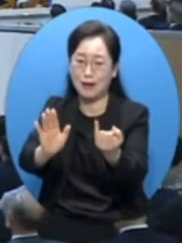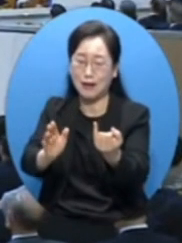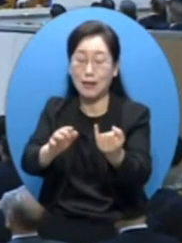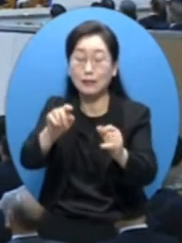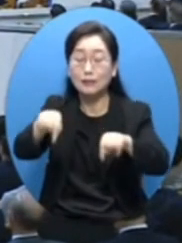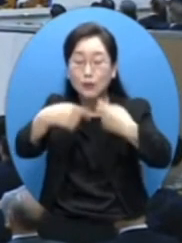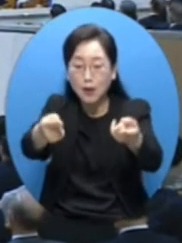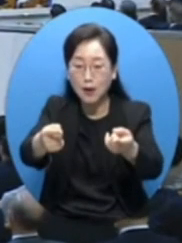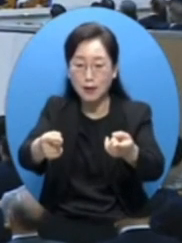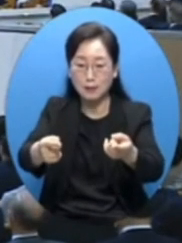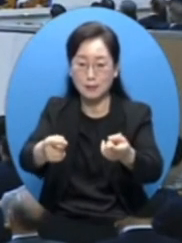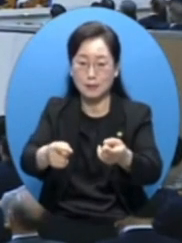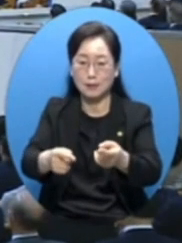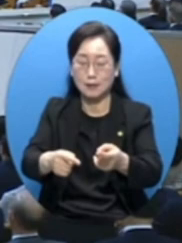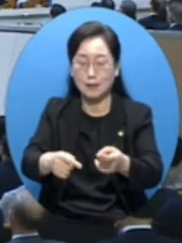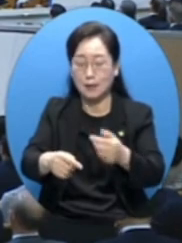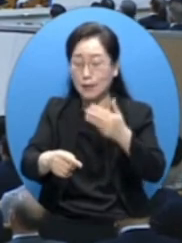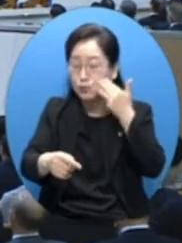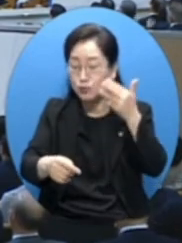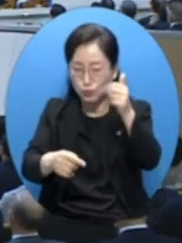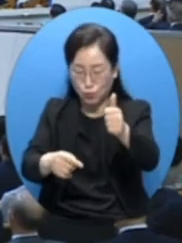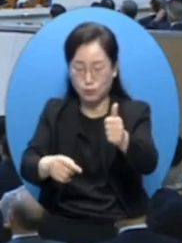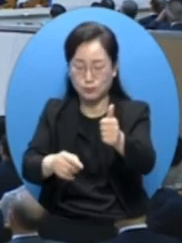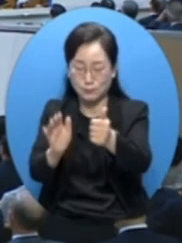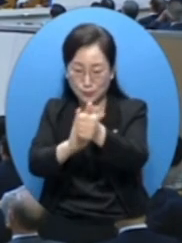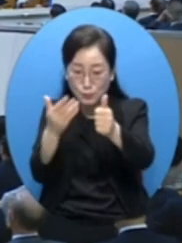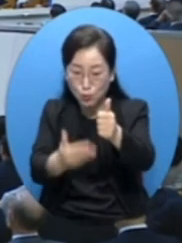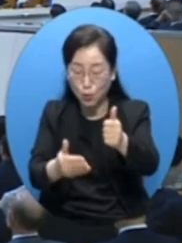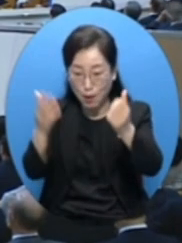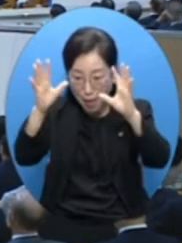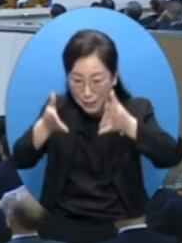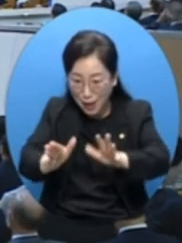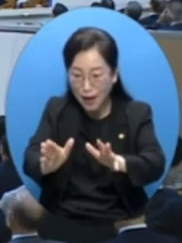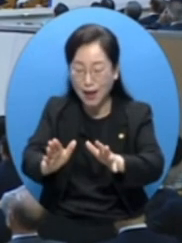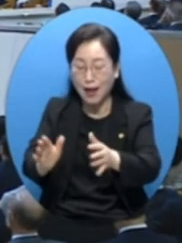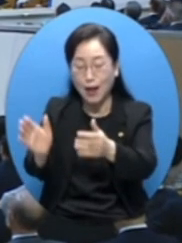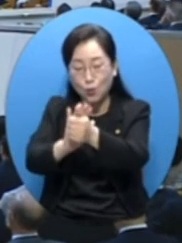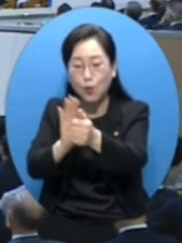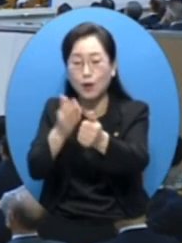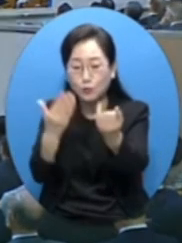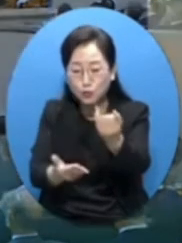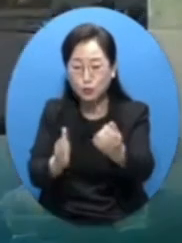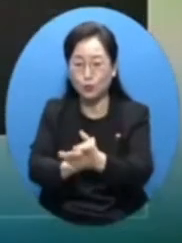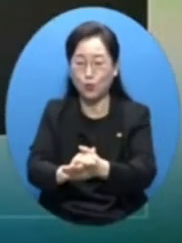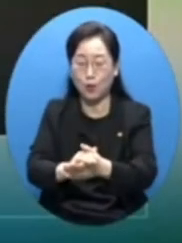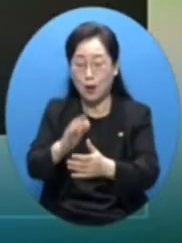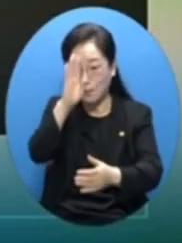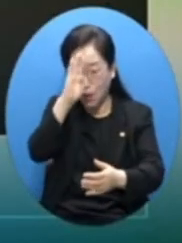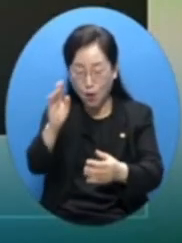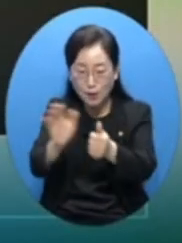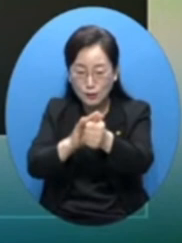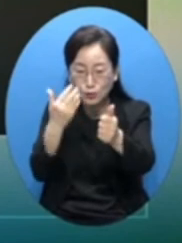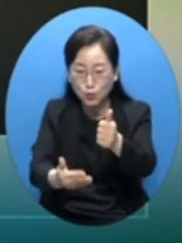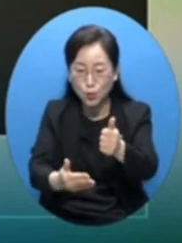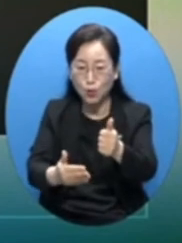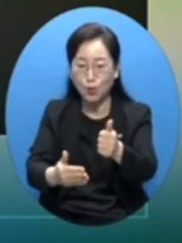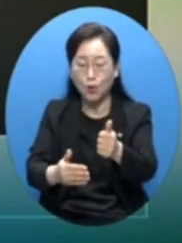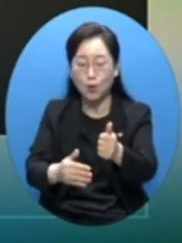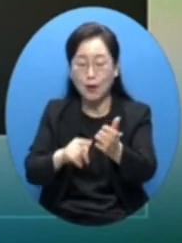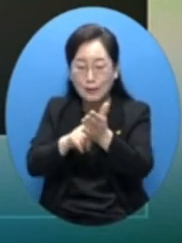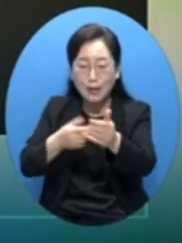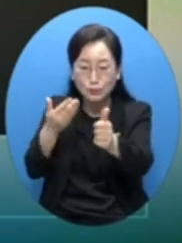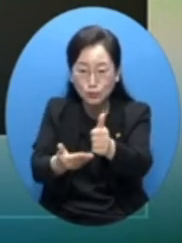들어가서 정석 부족들을 섬겼습니다. 아이가 태어날 때 아기를 받아주고 가면의 상처를 치료해주고 기생충 약을 먹이고